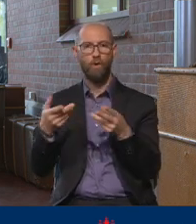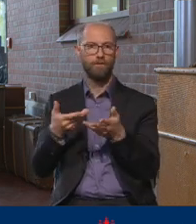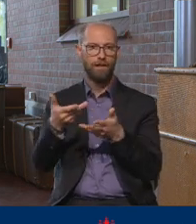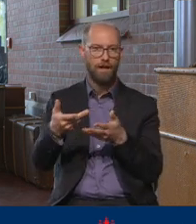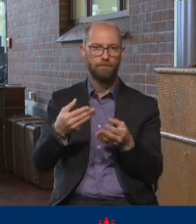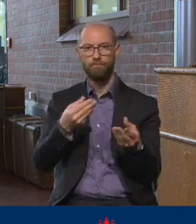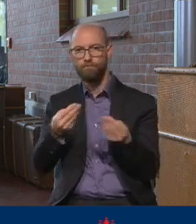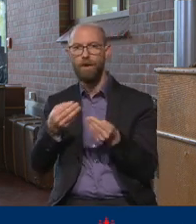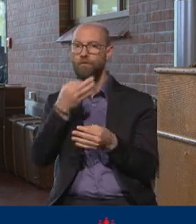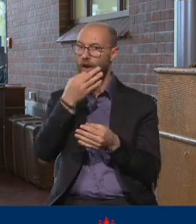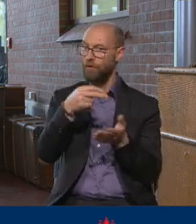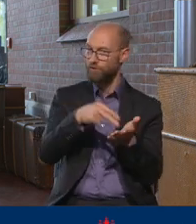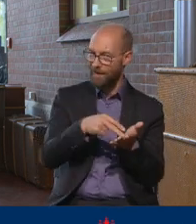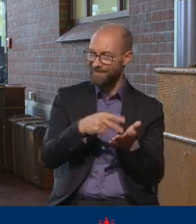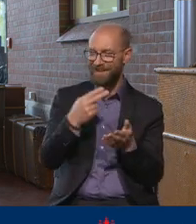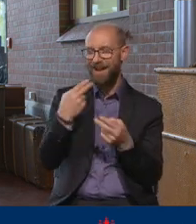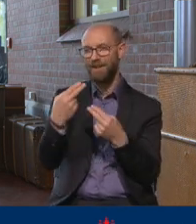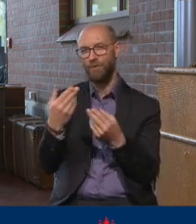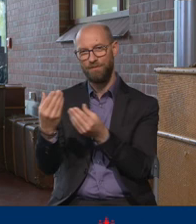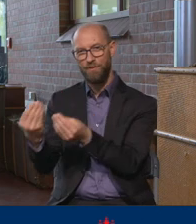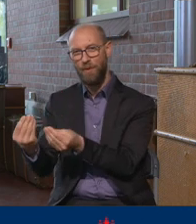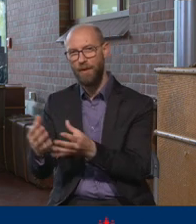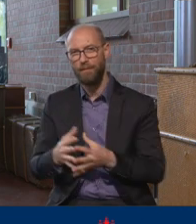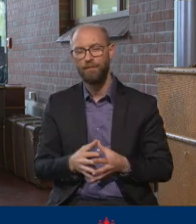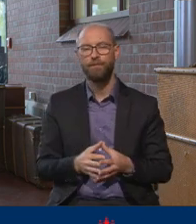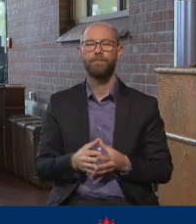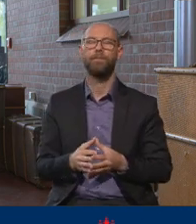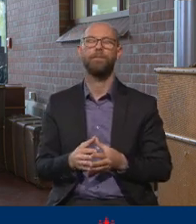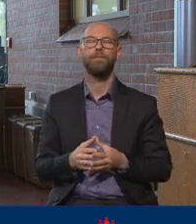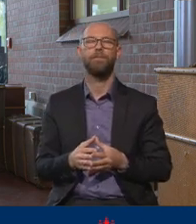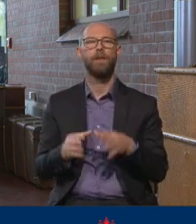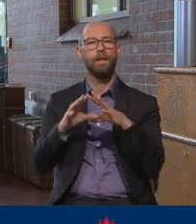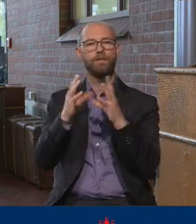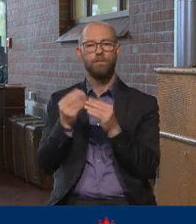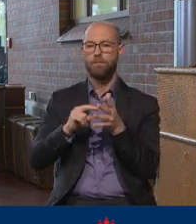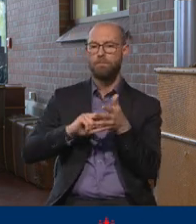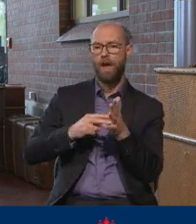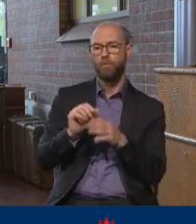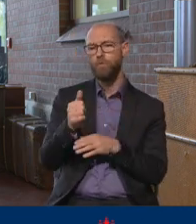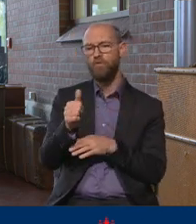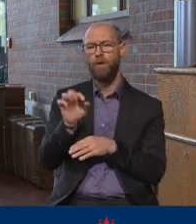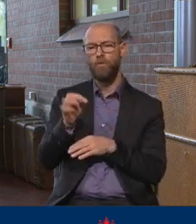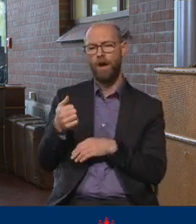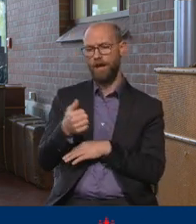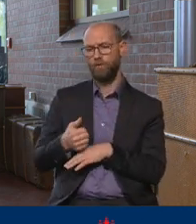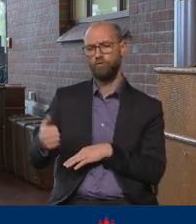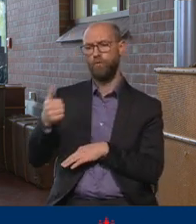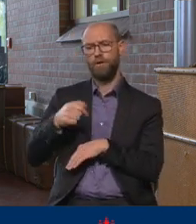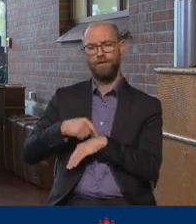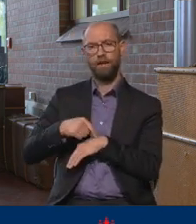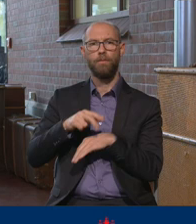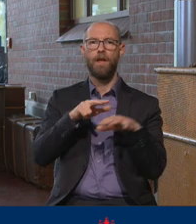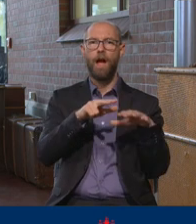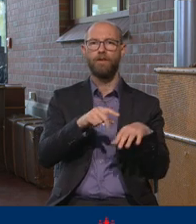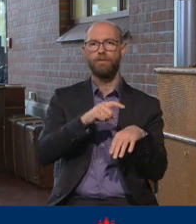fragen zu stellen antworten zu bekommen insgesamt ist vorgesehen da ungefähr eine stunde also von 18